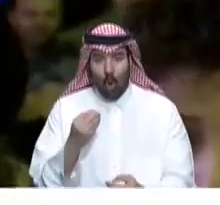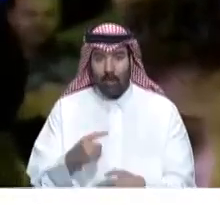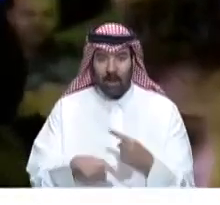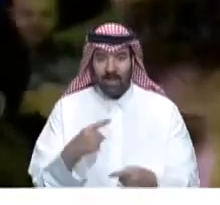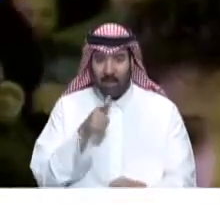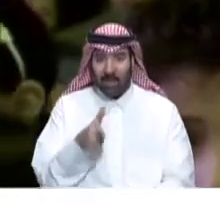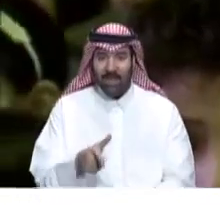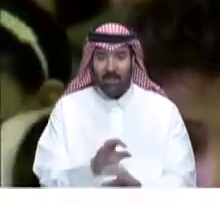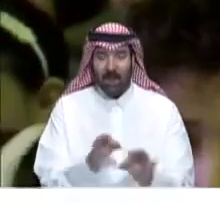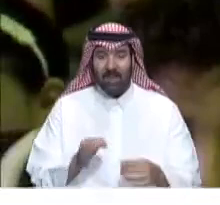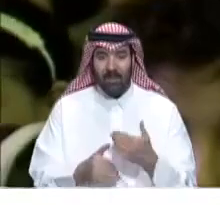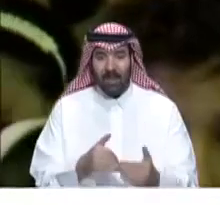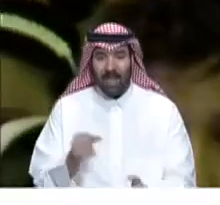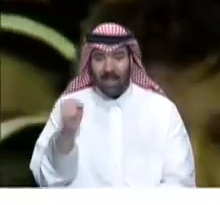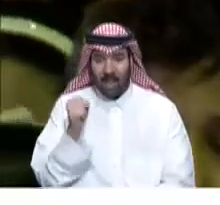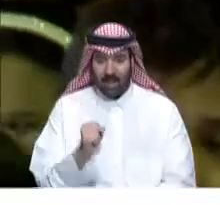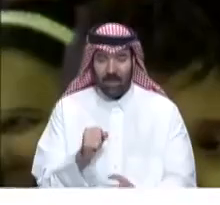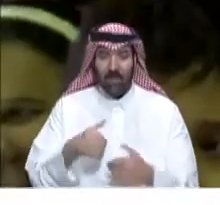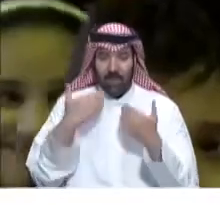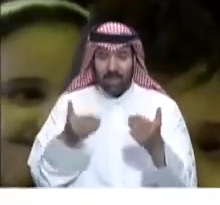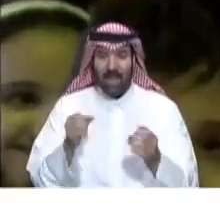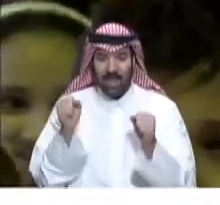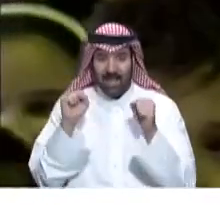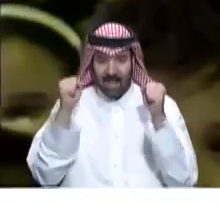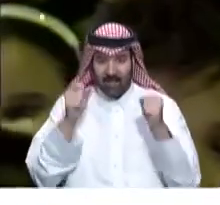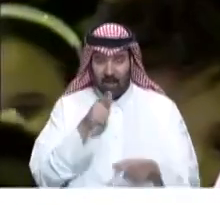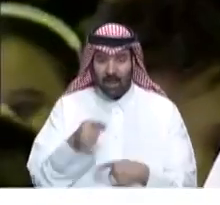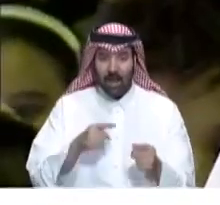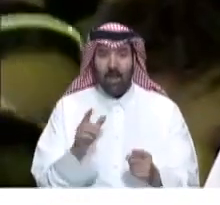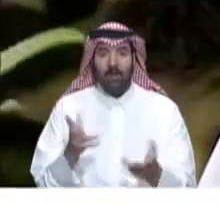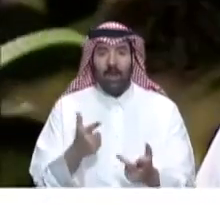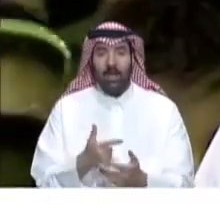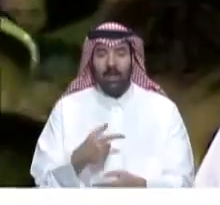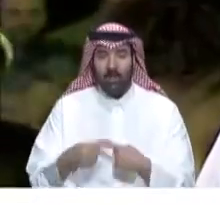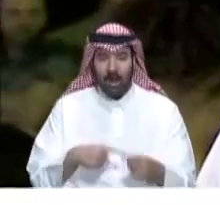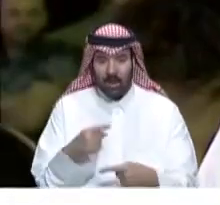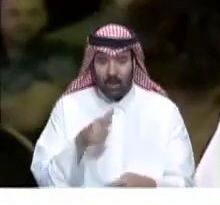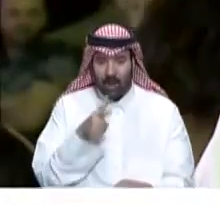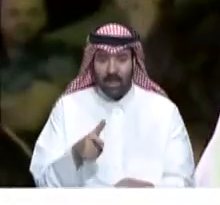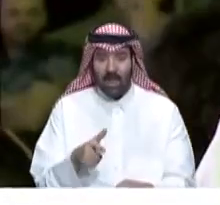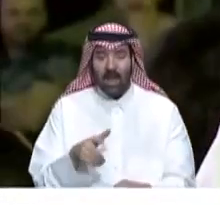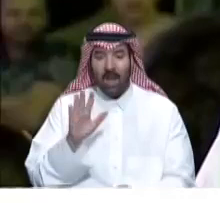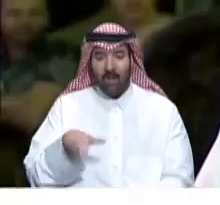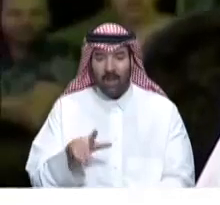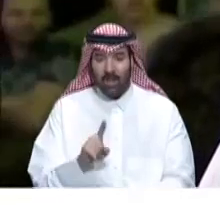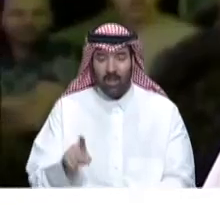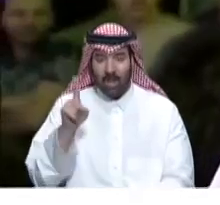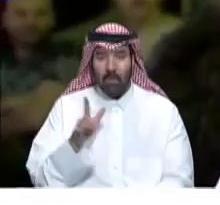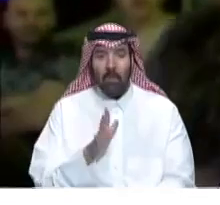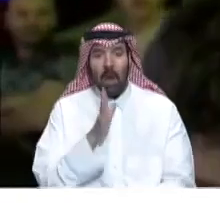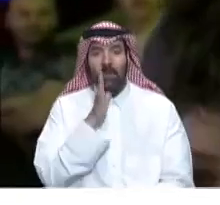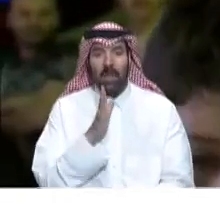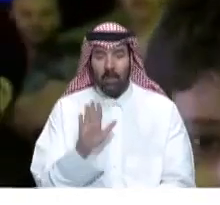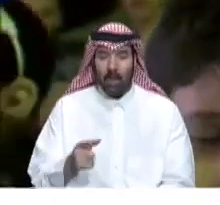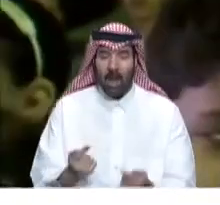أمانة محافظة الطائف وفي محافظة الطائف. في ظل التوقعات أستاذ غازي سيكون هناك تدفق كبير